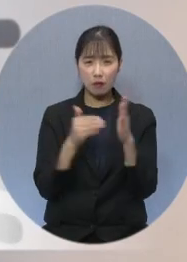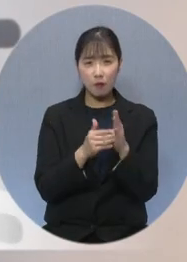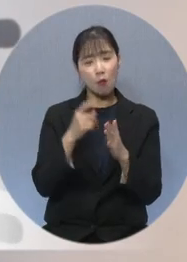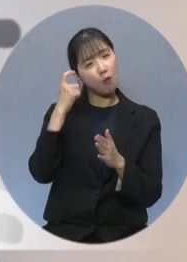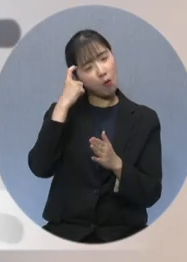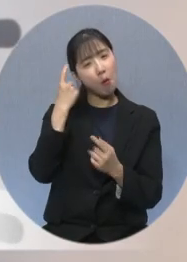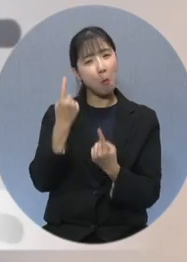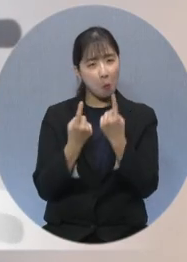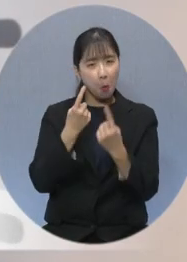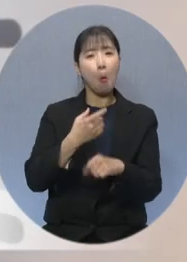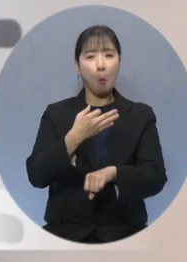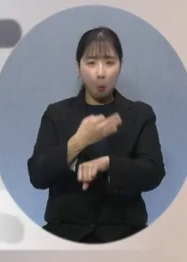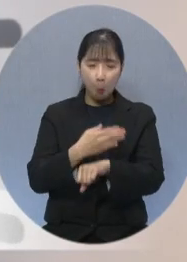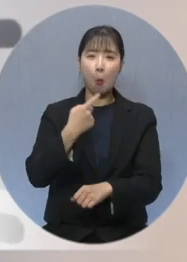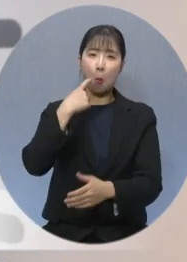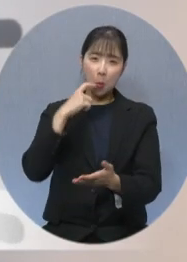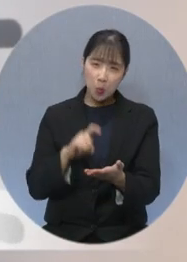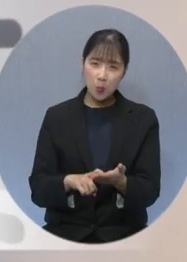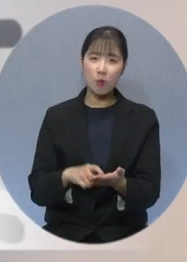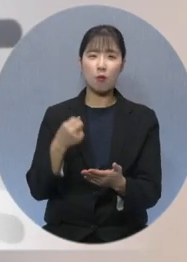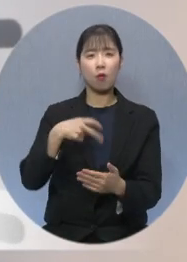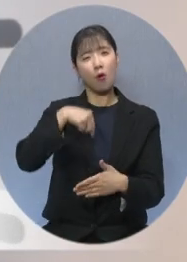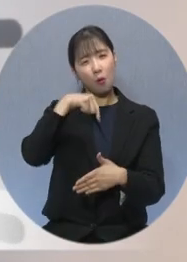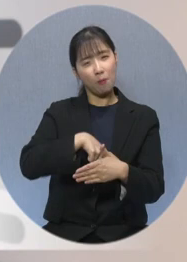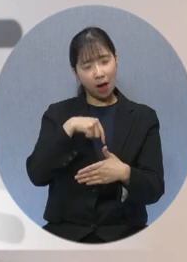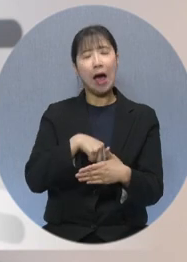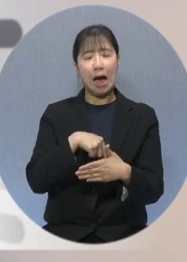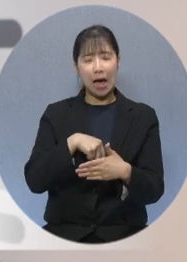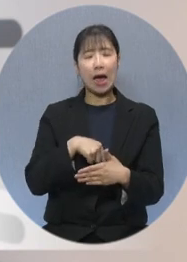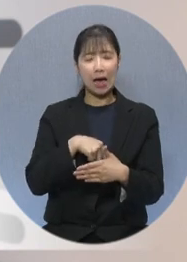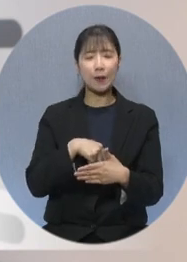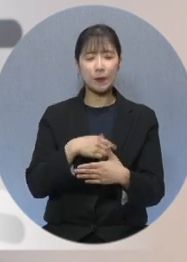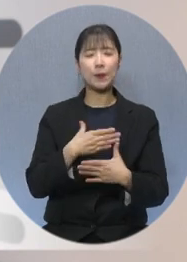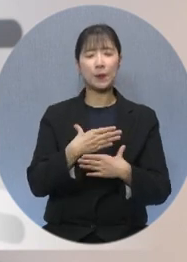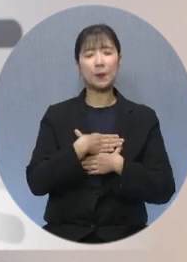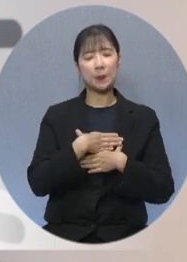생각보다 간편했고 이제 아무래도 이제 그 심적으로